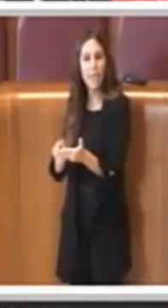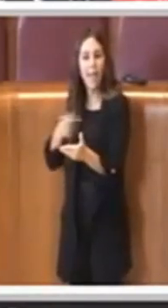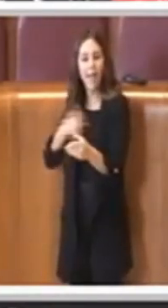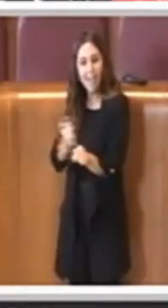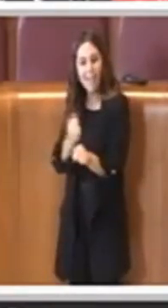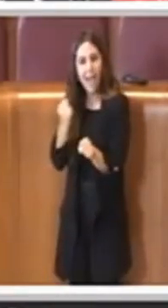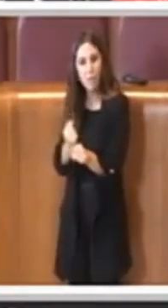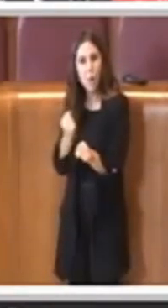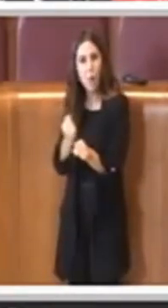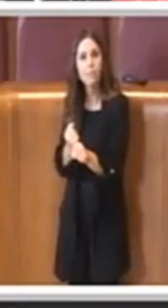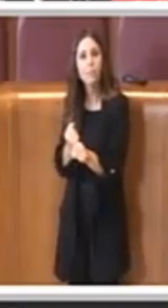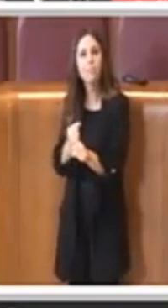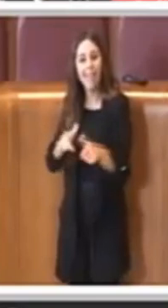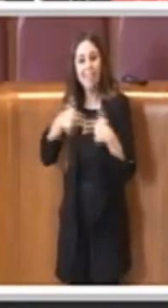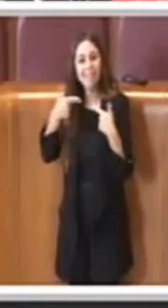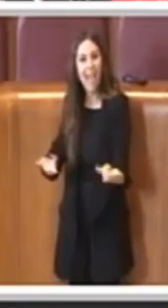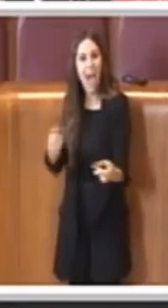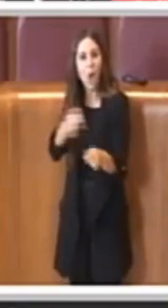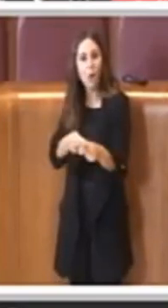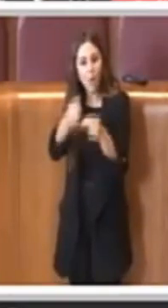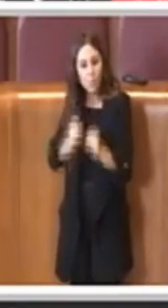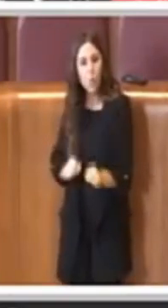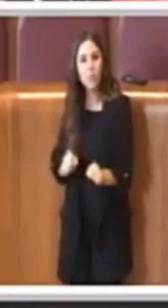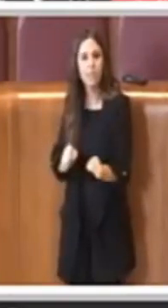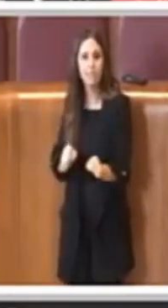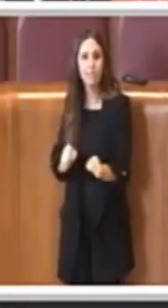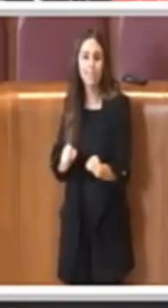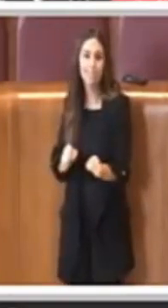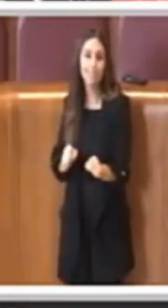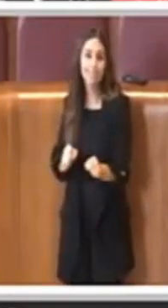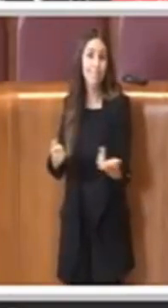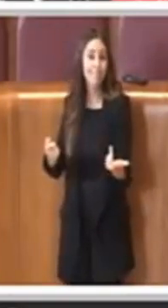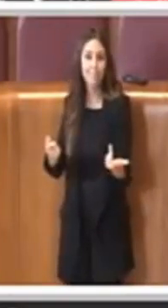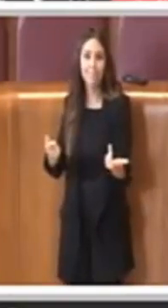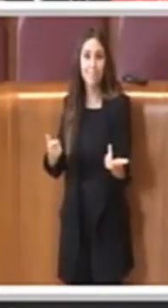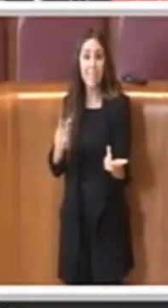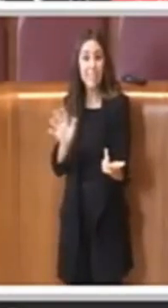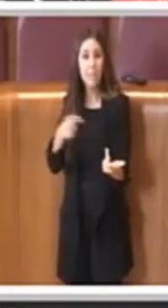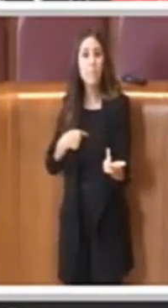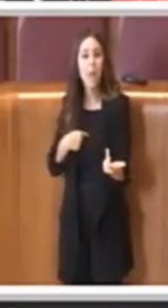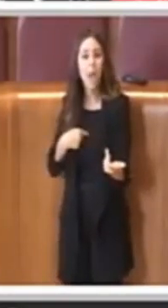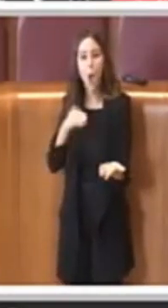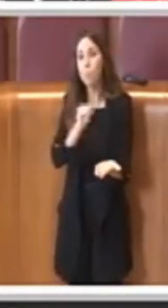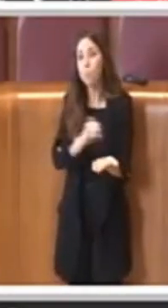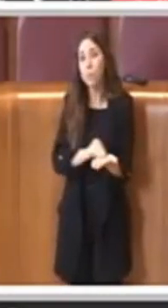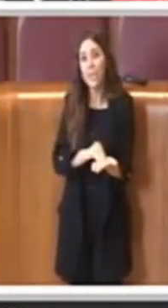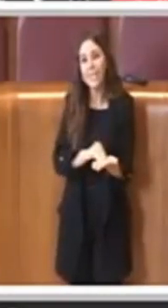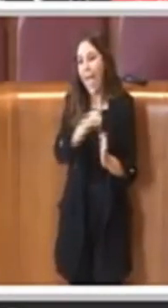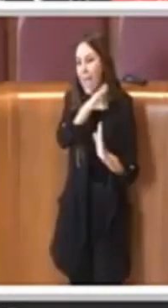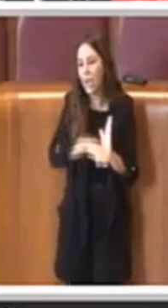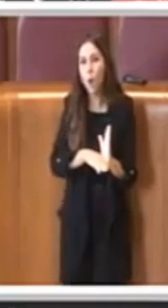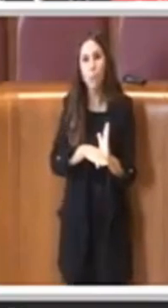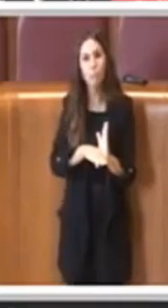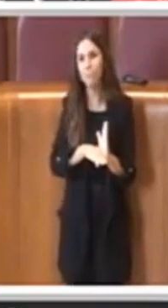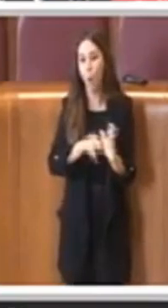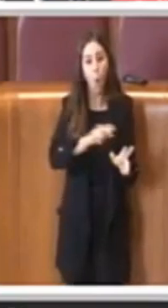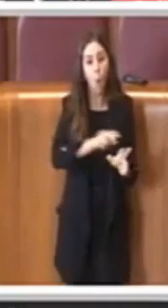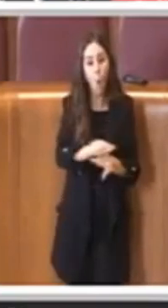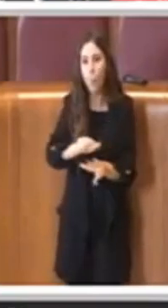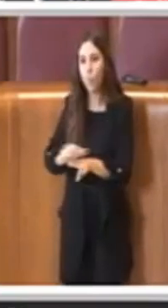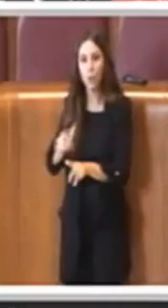per dare a Roma questa possibilità, che non mi risulta essere presente, tra l'altro, in nessun regolamento di nessun